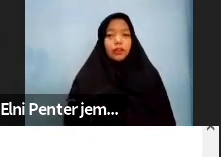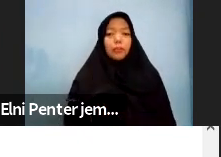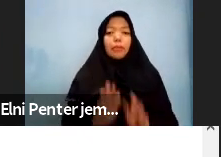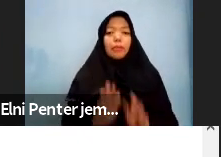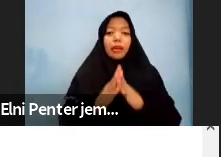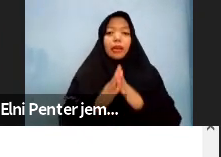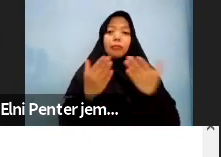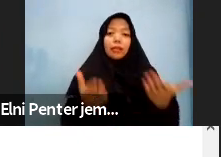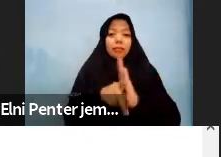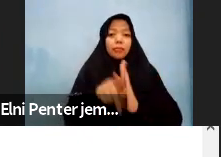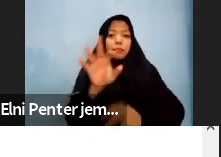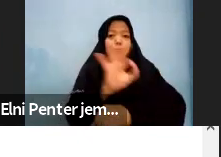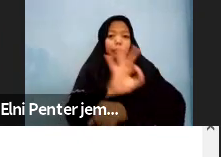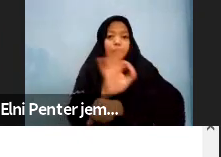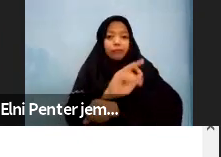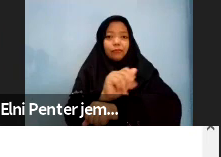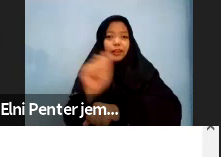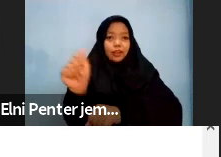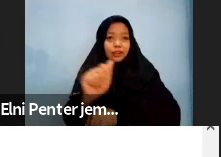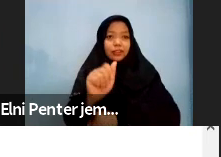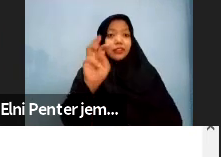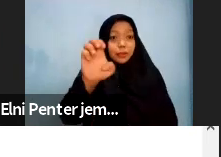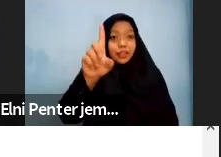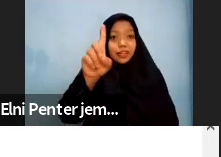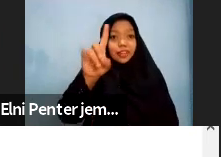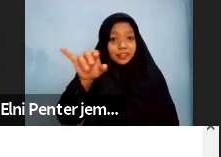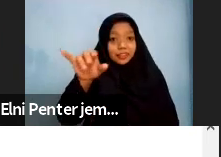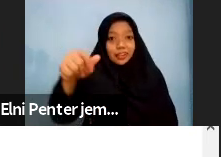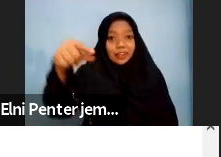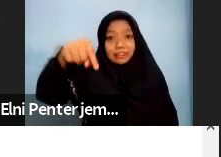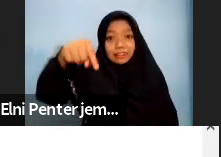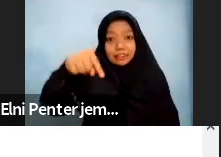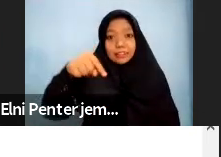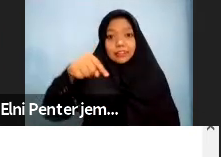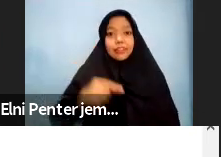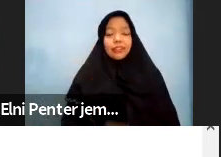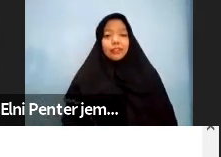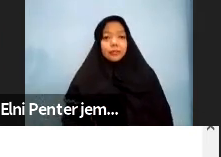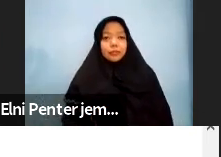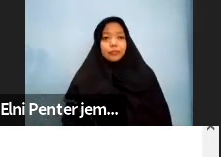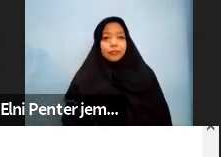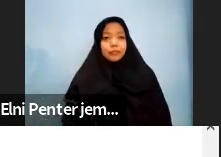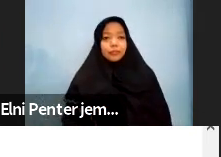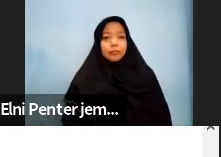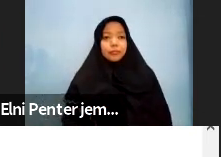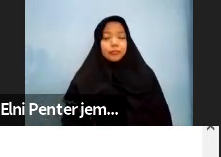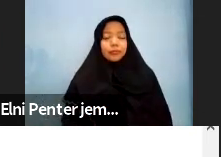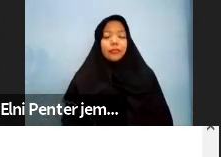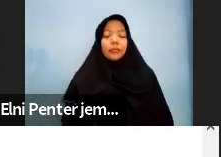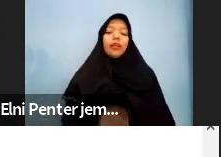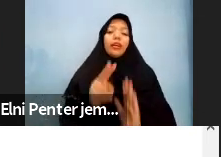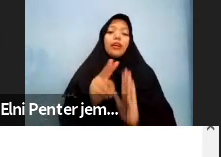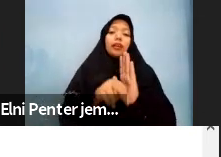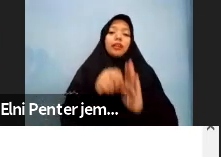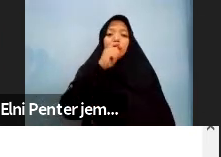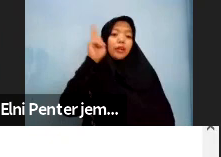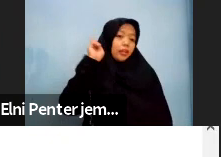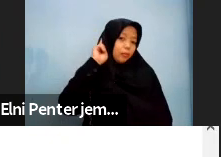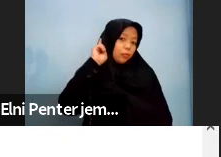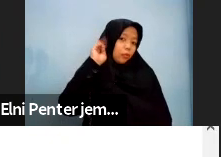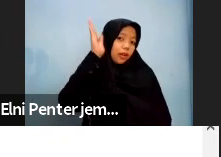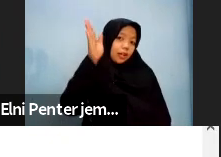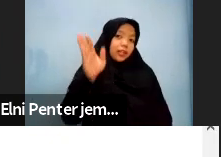karena disitu juga ada ada strategi yang harus dilakukan oleh Bapak Ibu jadi ketika bapak ibu akan membelajarkan